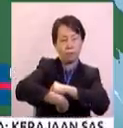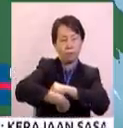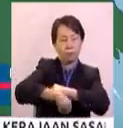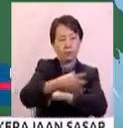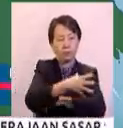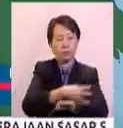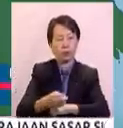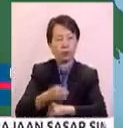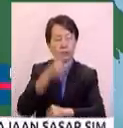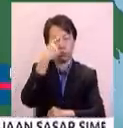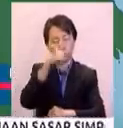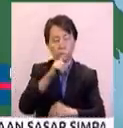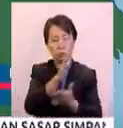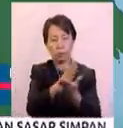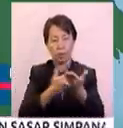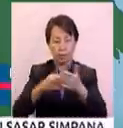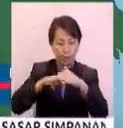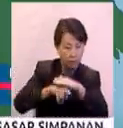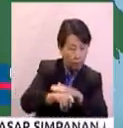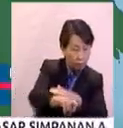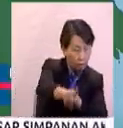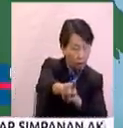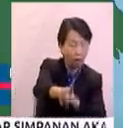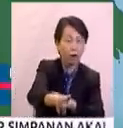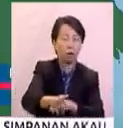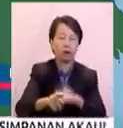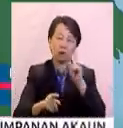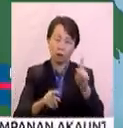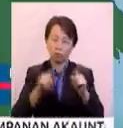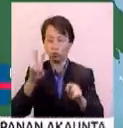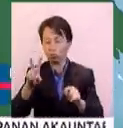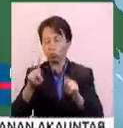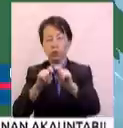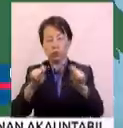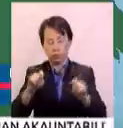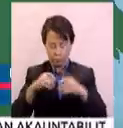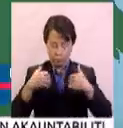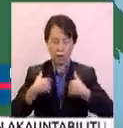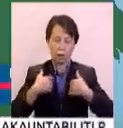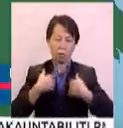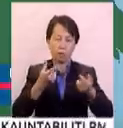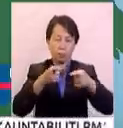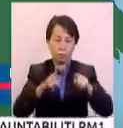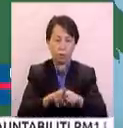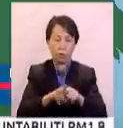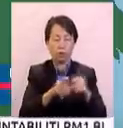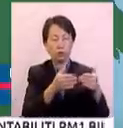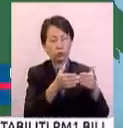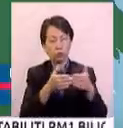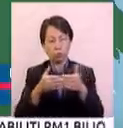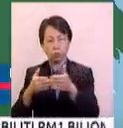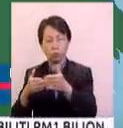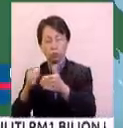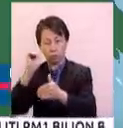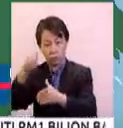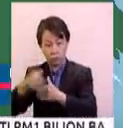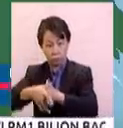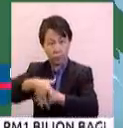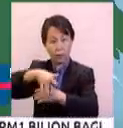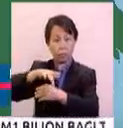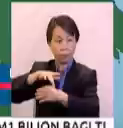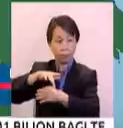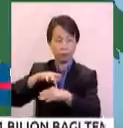dan bagi bahagian pedalaman hujan di satu dua tempat sedang berlaku dan akan berterusan sehingga ke awal pagi